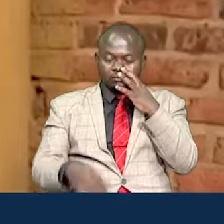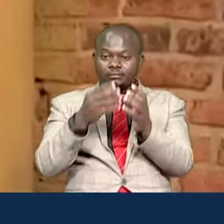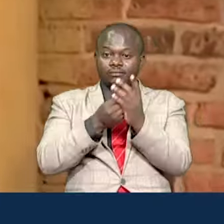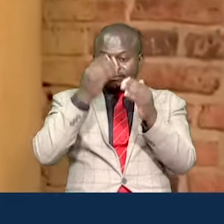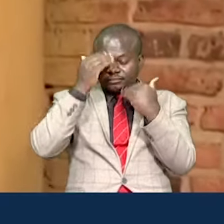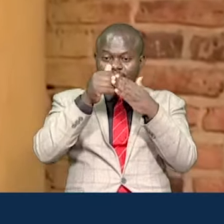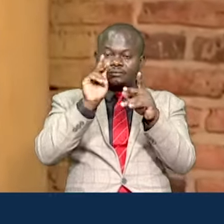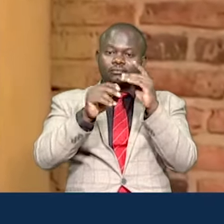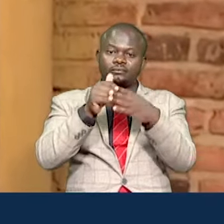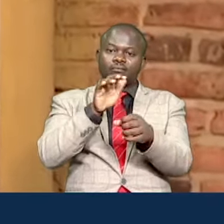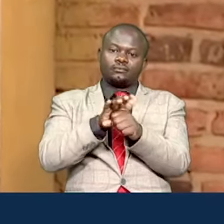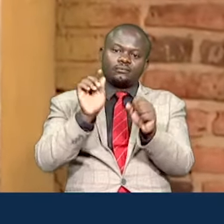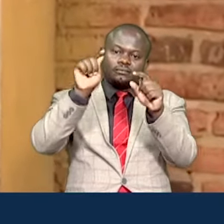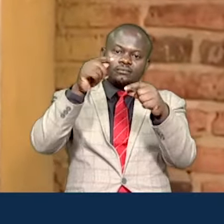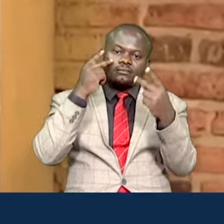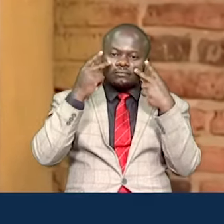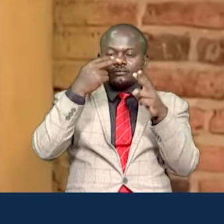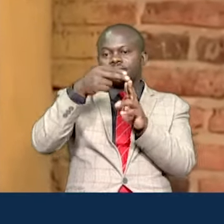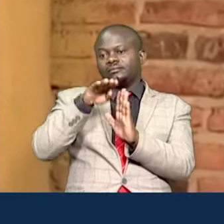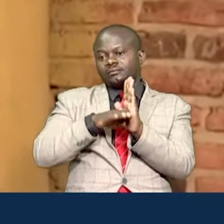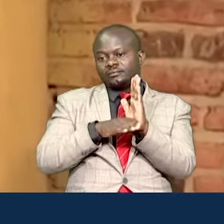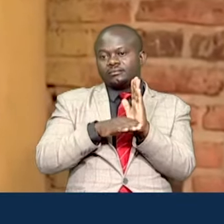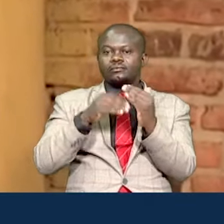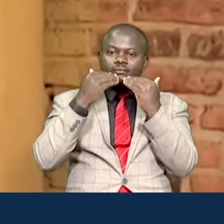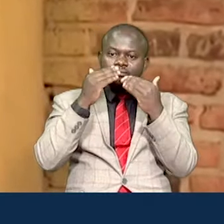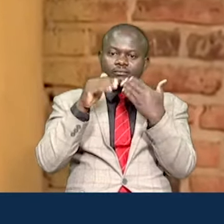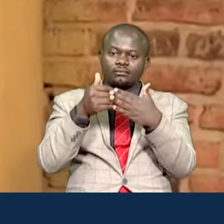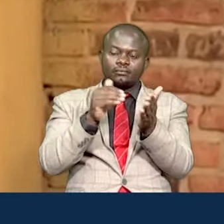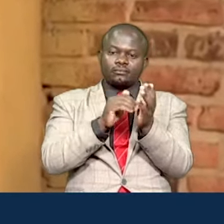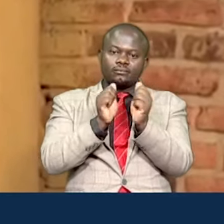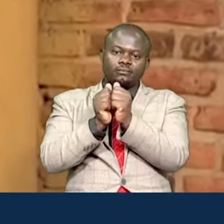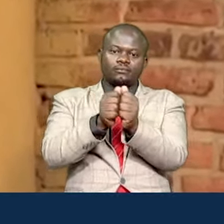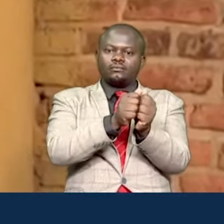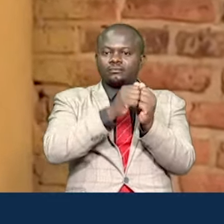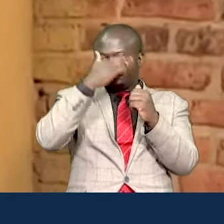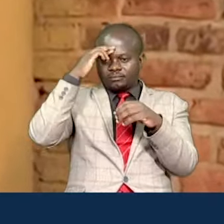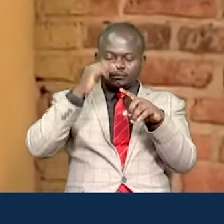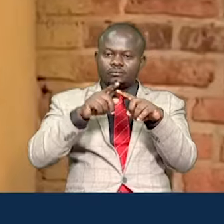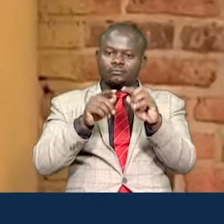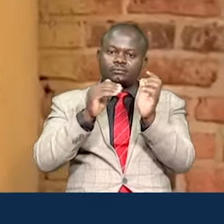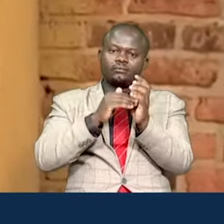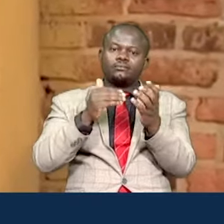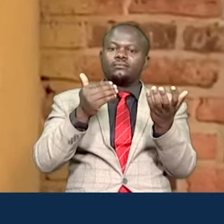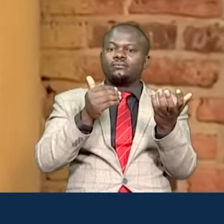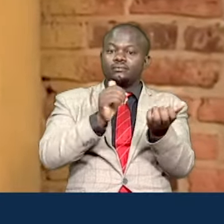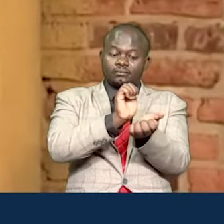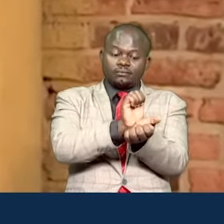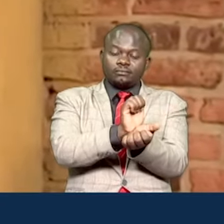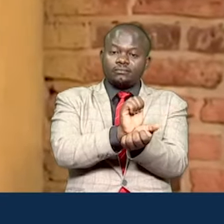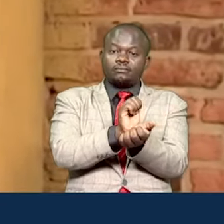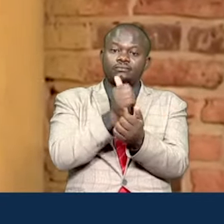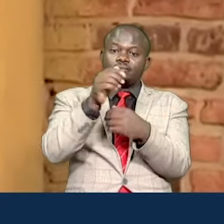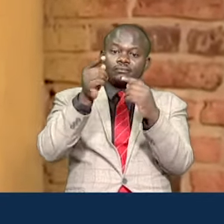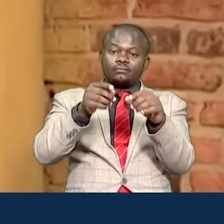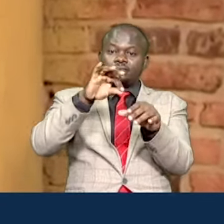bagiye baza bagasanga kuri lisite y'itora ntibariho kubera impamvu runaka zitandukanye, hari nk'abantu bari barakatiwe ariko bakaza bazi ko